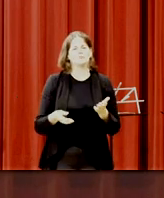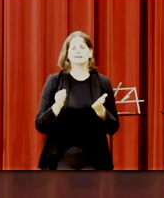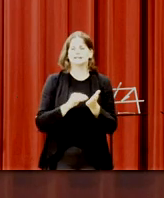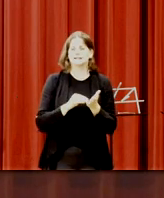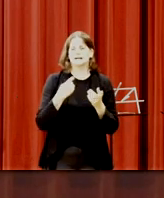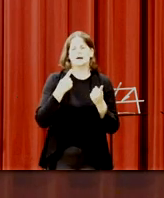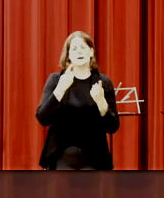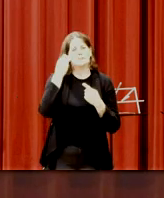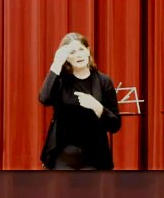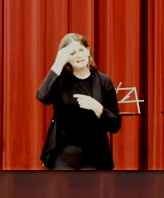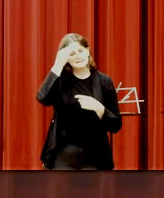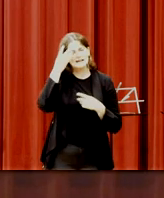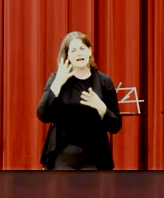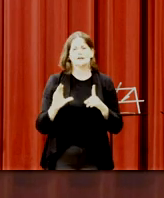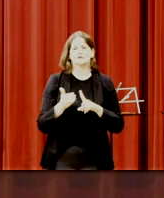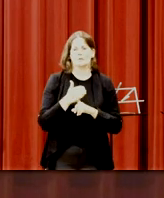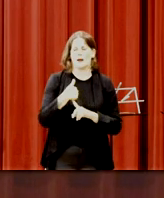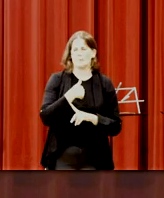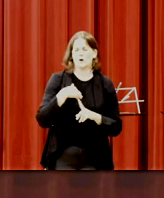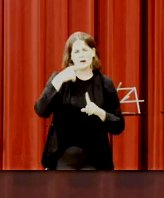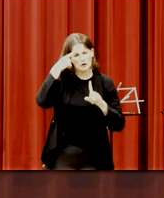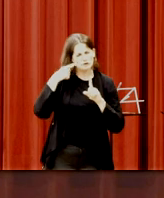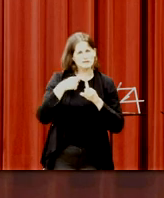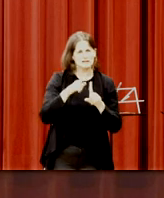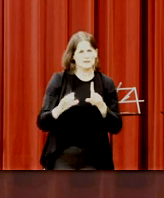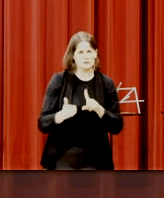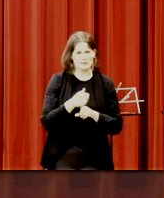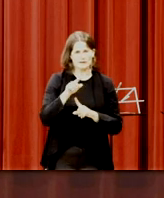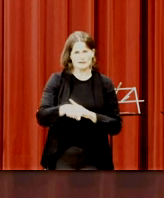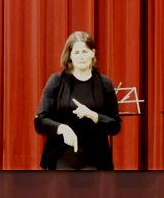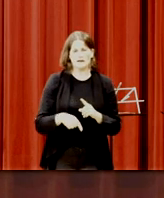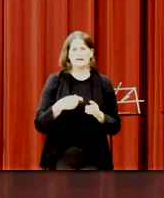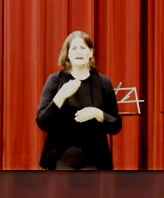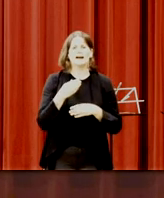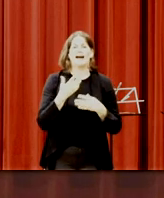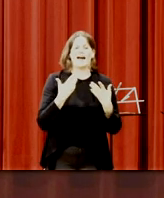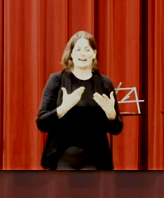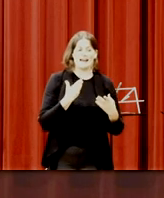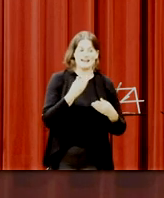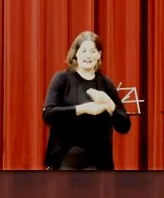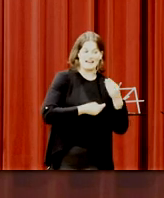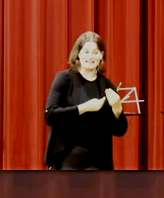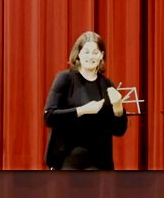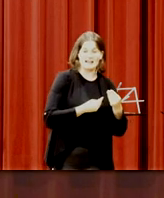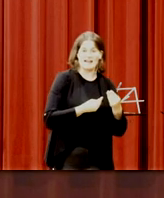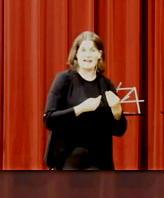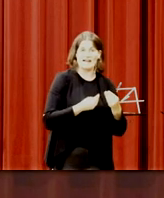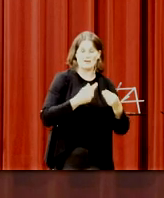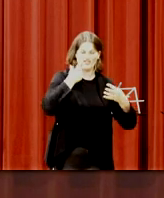realitzar d'una altra manera i, per tant, ho necessitem. I abans d'acabar, us deixo aquesta.